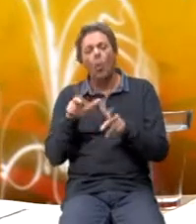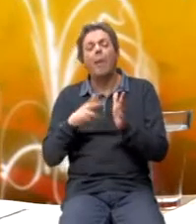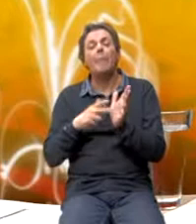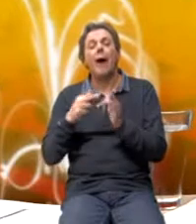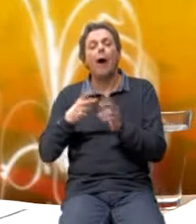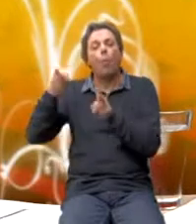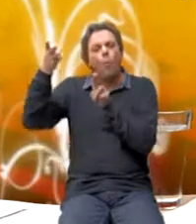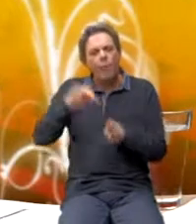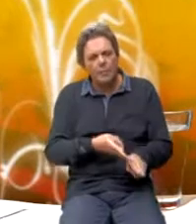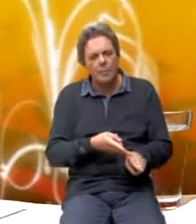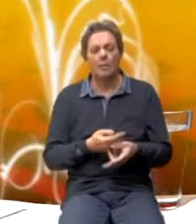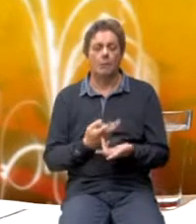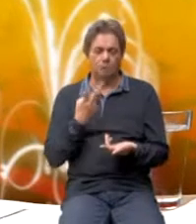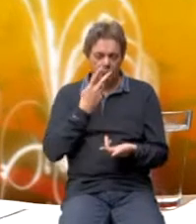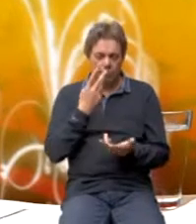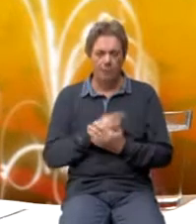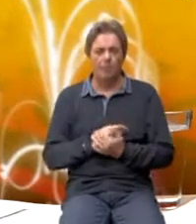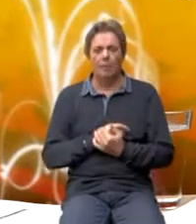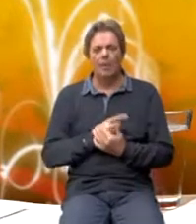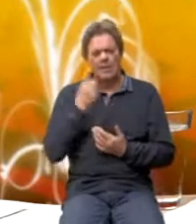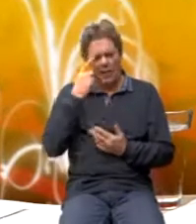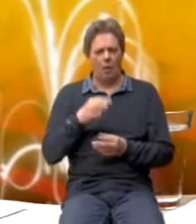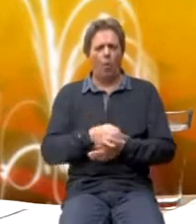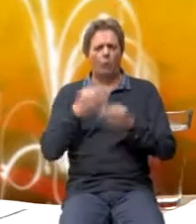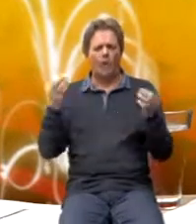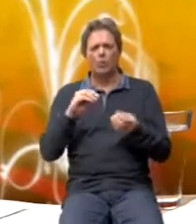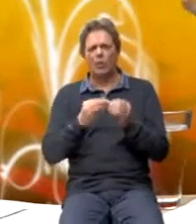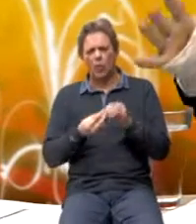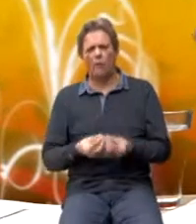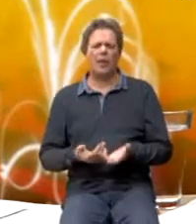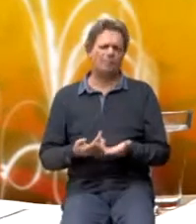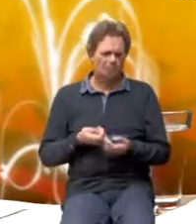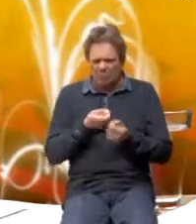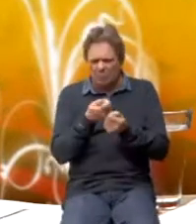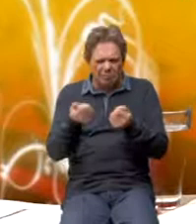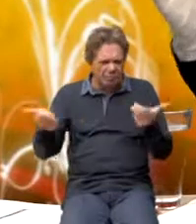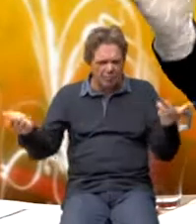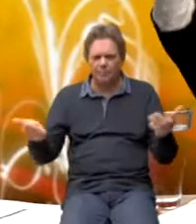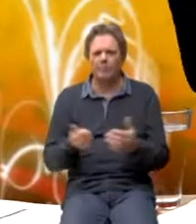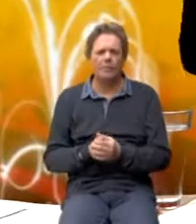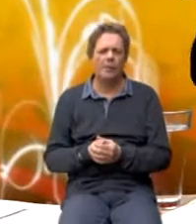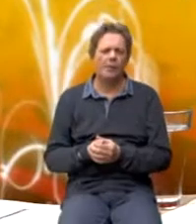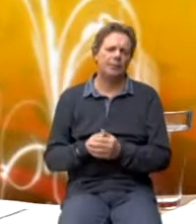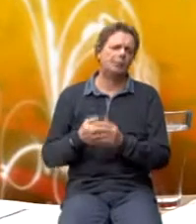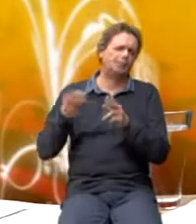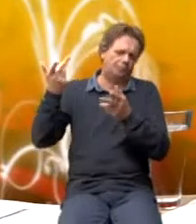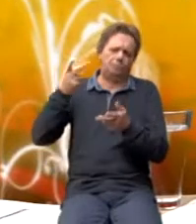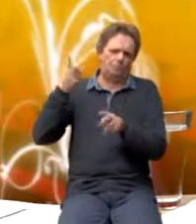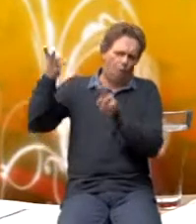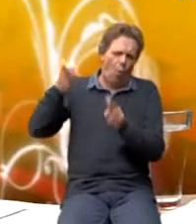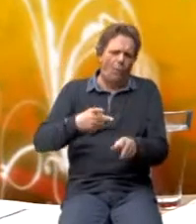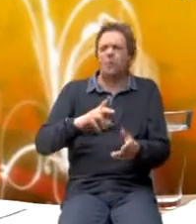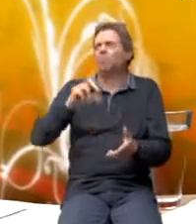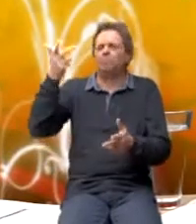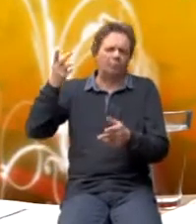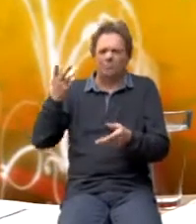To me isto zanima, jer znate da se otvaraju trgovine začina ovog onog i oni su uvezeni iz neke zemlje i